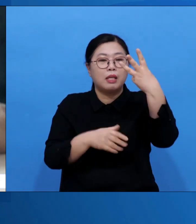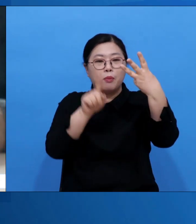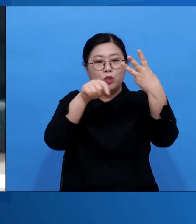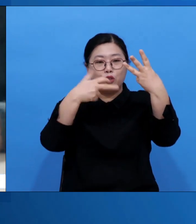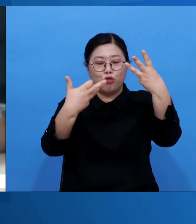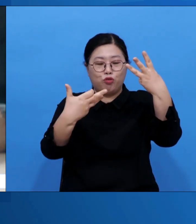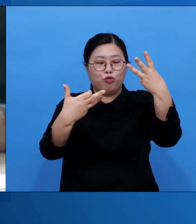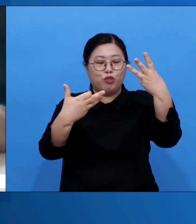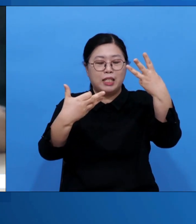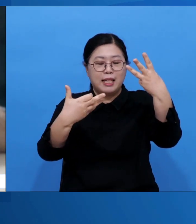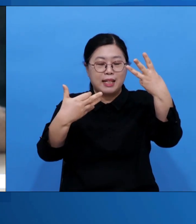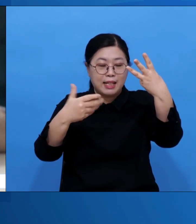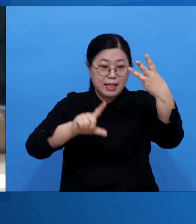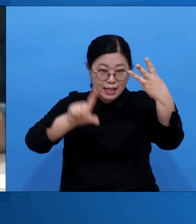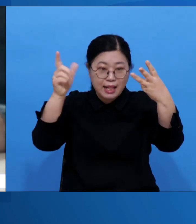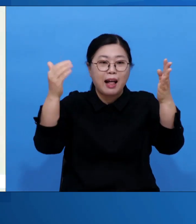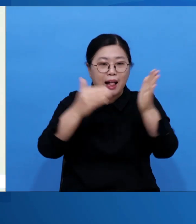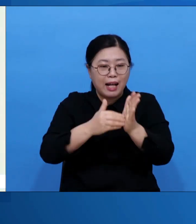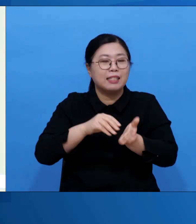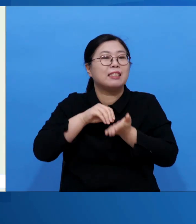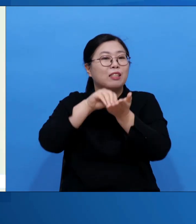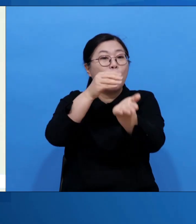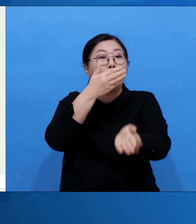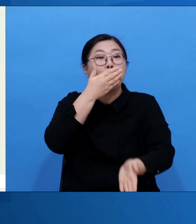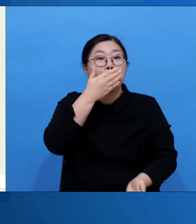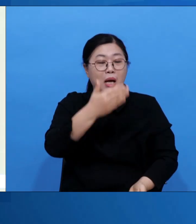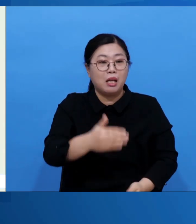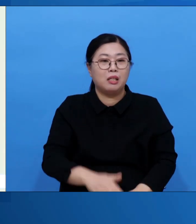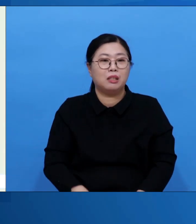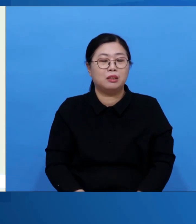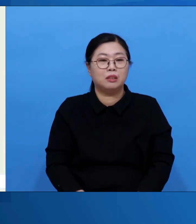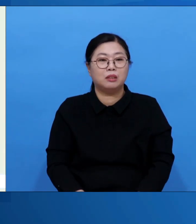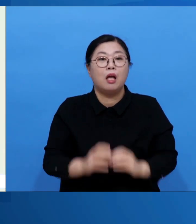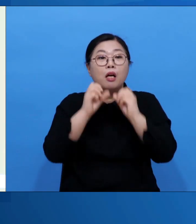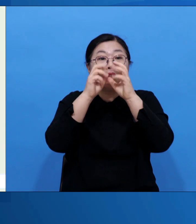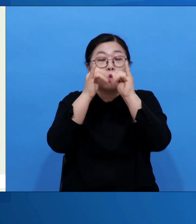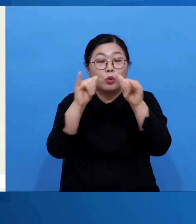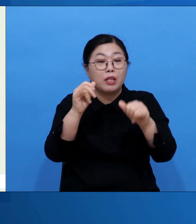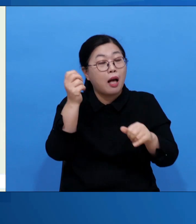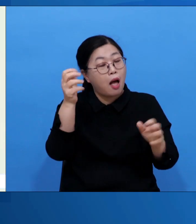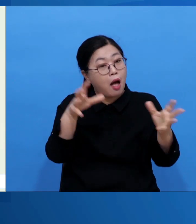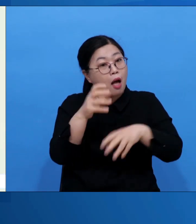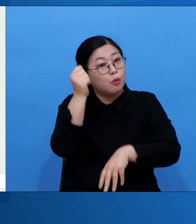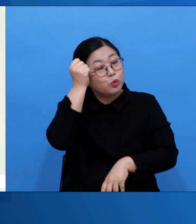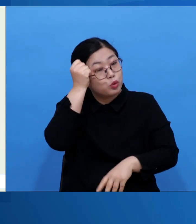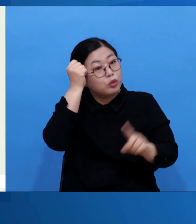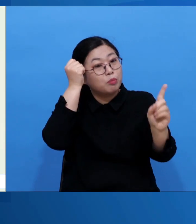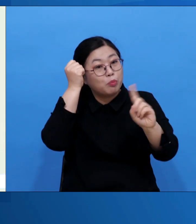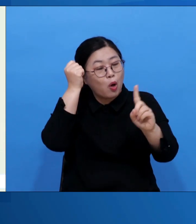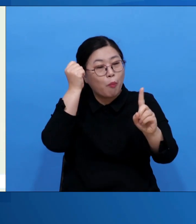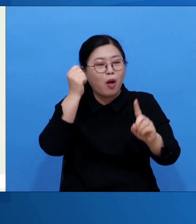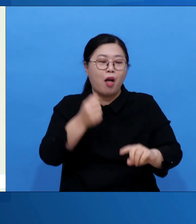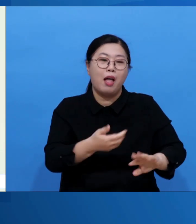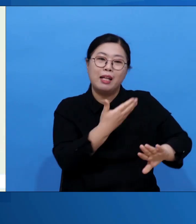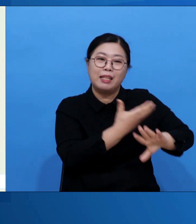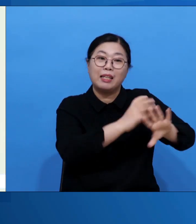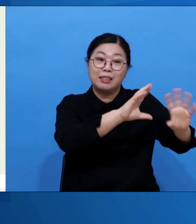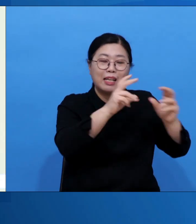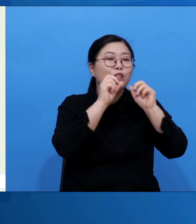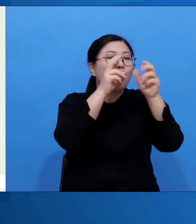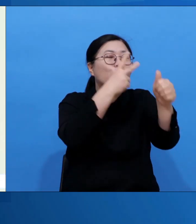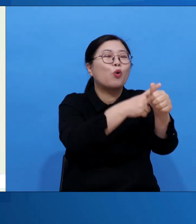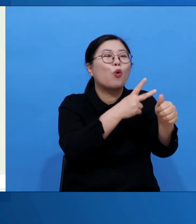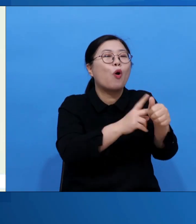weea.kr에서 등록받습니다. 선교사 합숙은 선교사와 해외 사명자만을 대상으로 진행되며